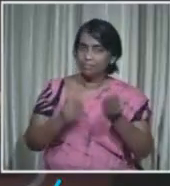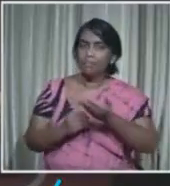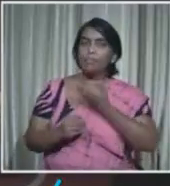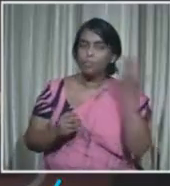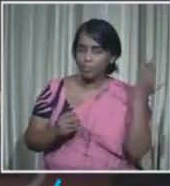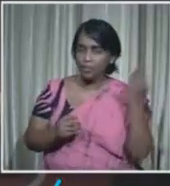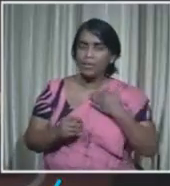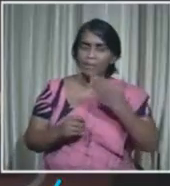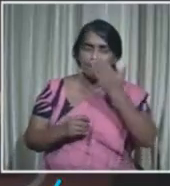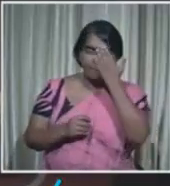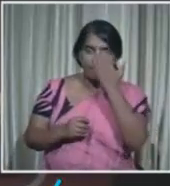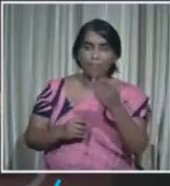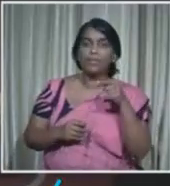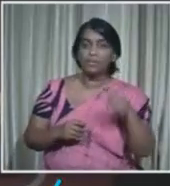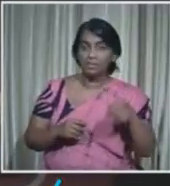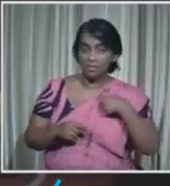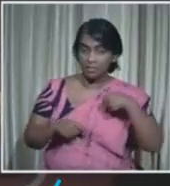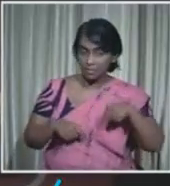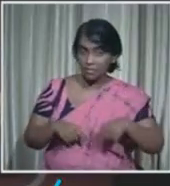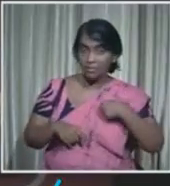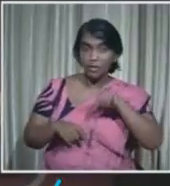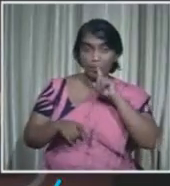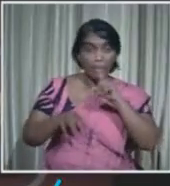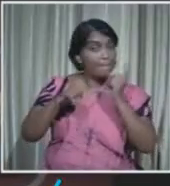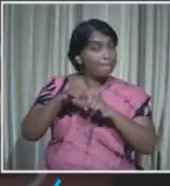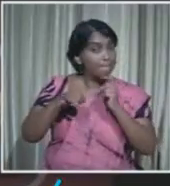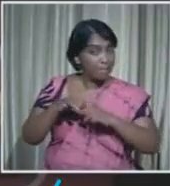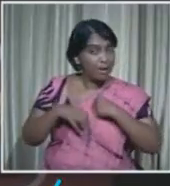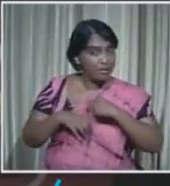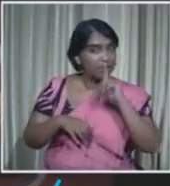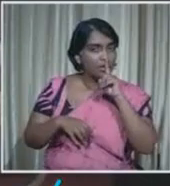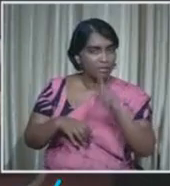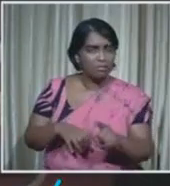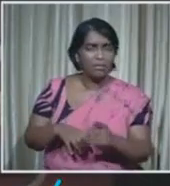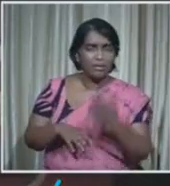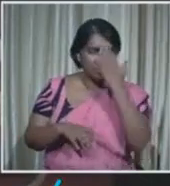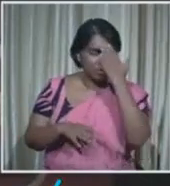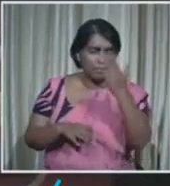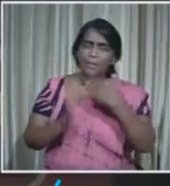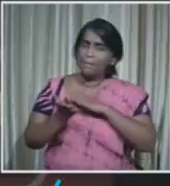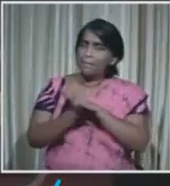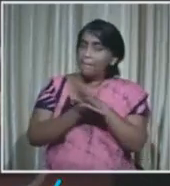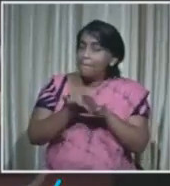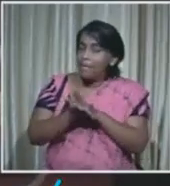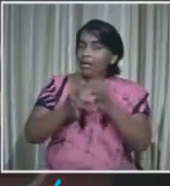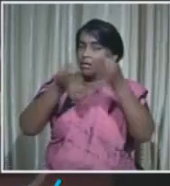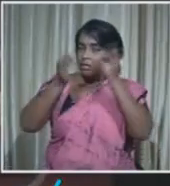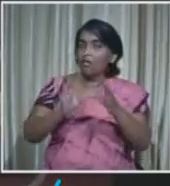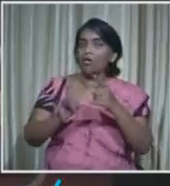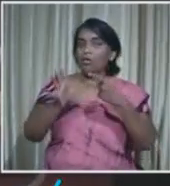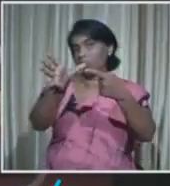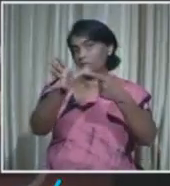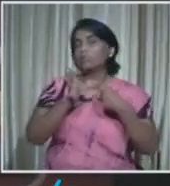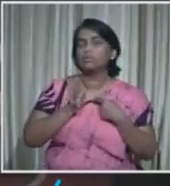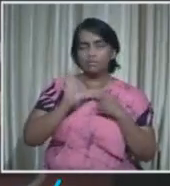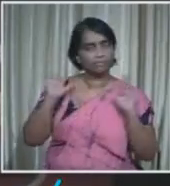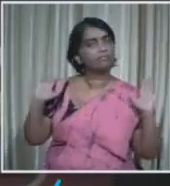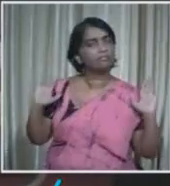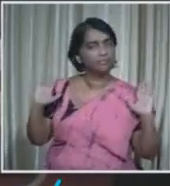එනිසා කරුණා කරලා මම මේ මතු කරපු ප්‍රශ්නවලට බොහොම පැහැදිලි උත්තර ලබා දෙන්න.